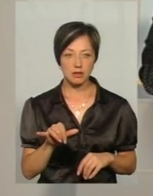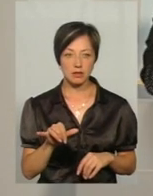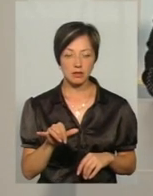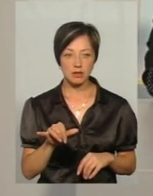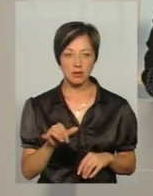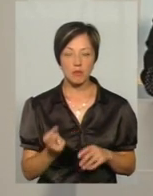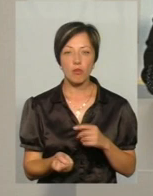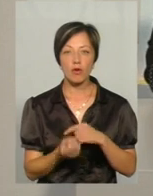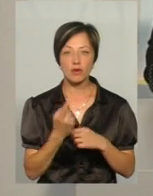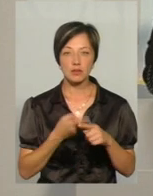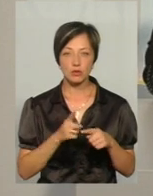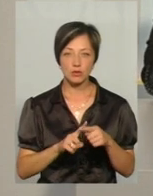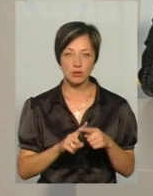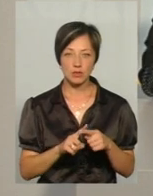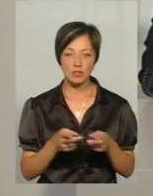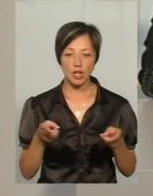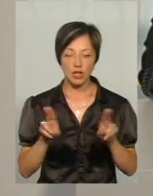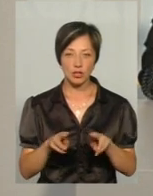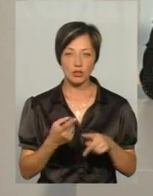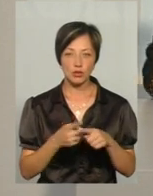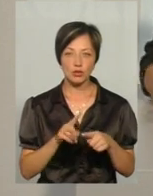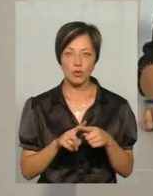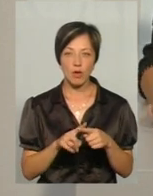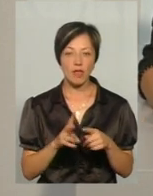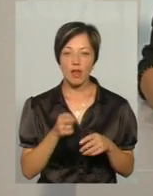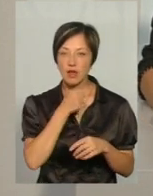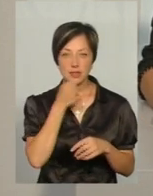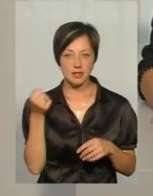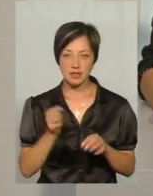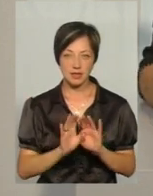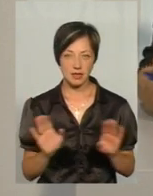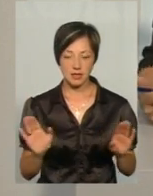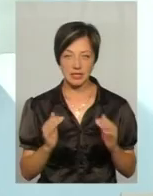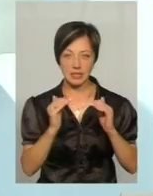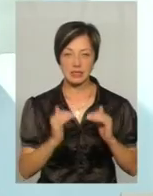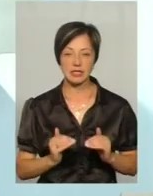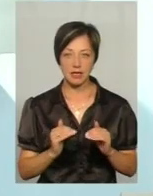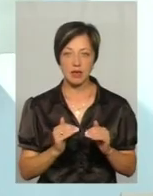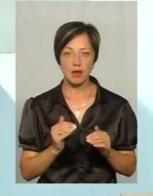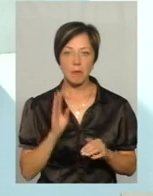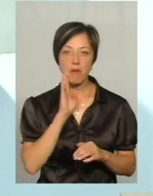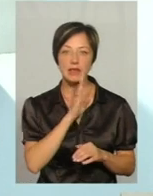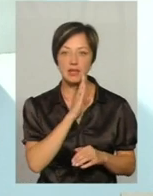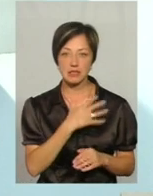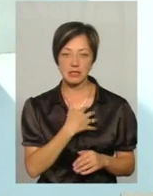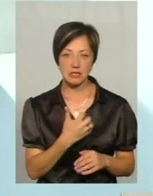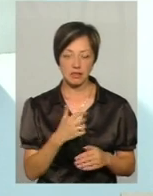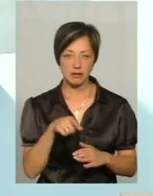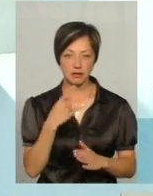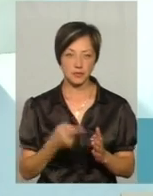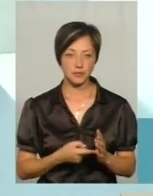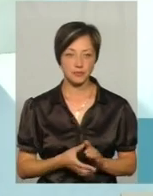зародило цю або залишило цю інфантильність і оцей такий низький материнський інститут? Звичайно,